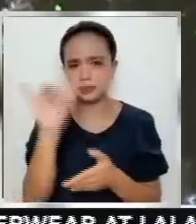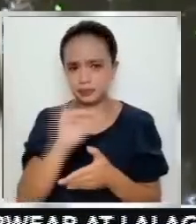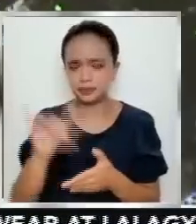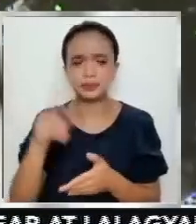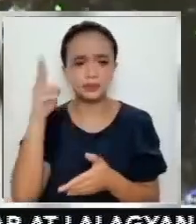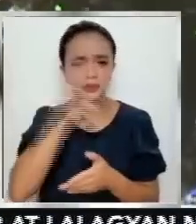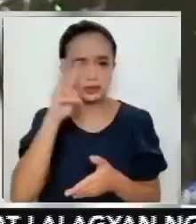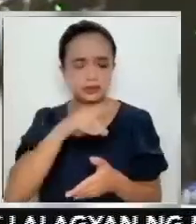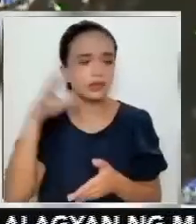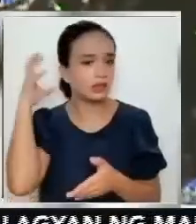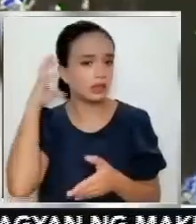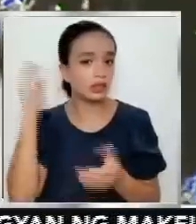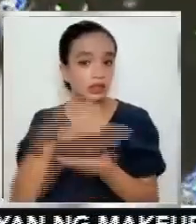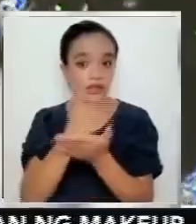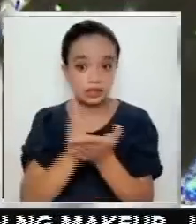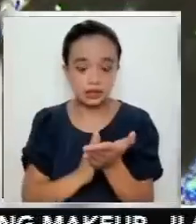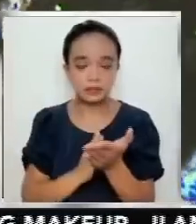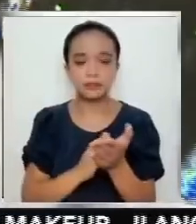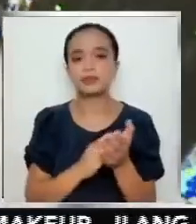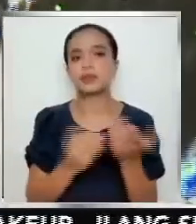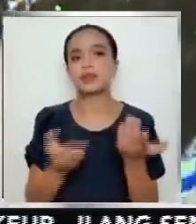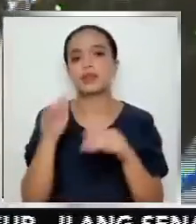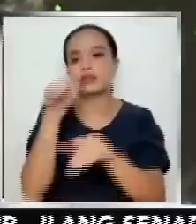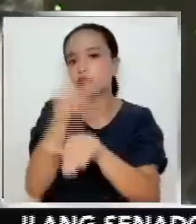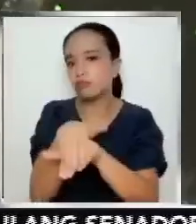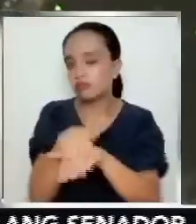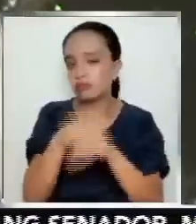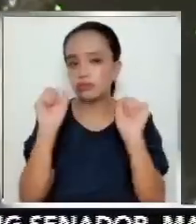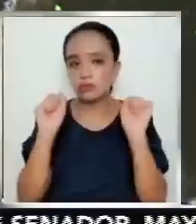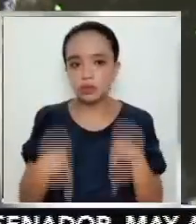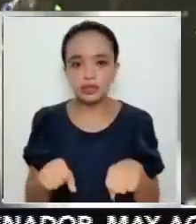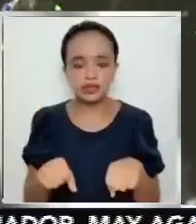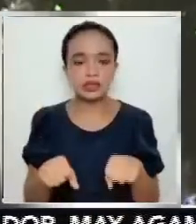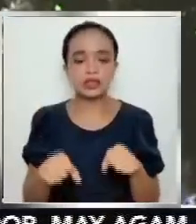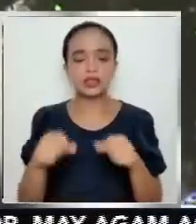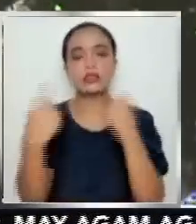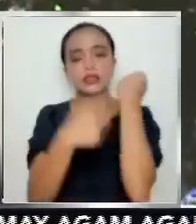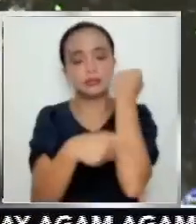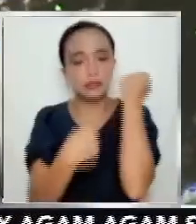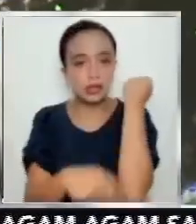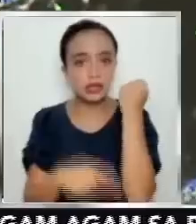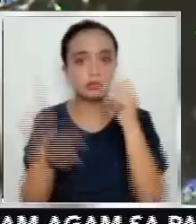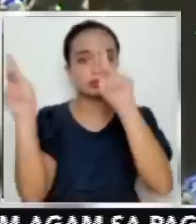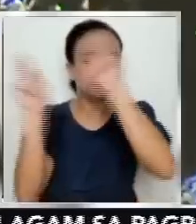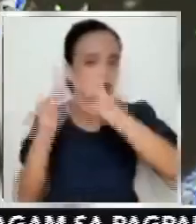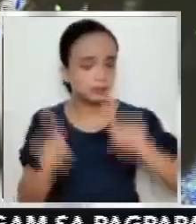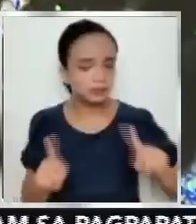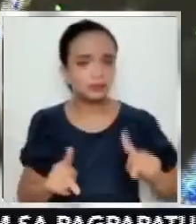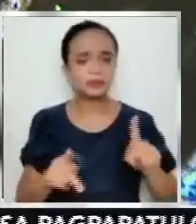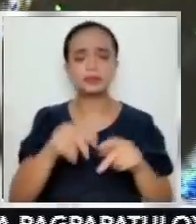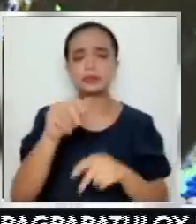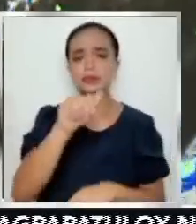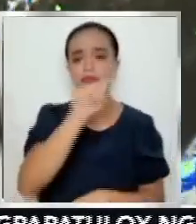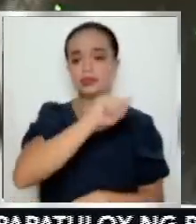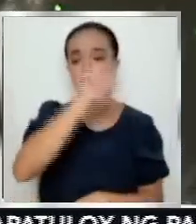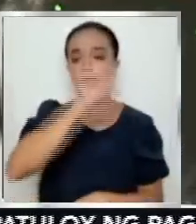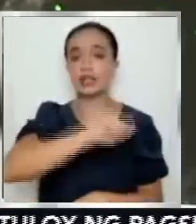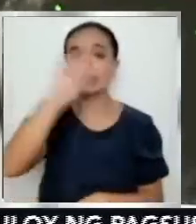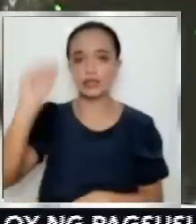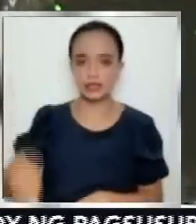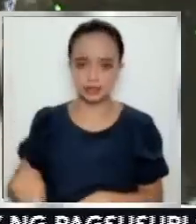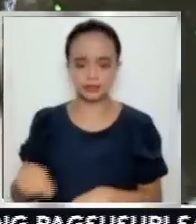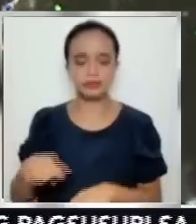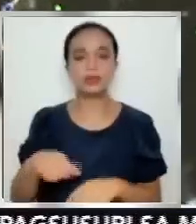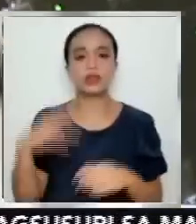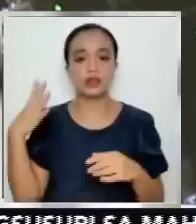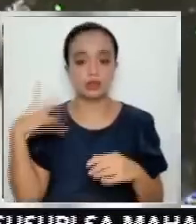yung mga lalawigan ng Occidental Mindoro, posible rin itong Zambales, itong Palawan, itong Antique. So, binabantayan natin yung possible